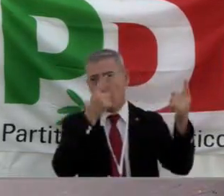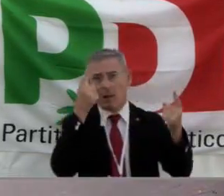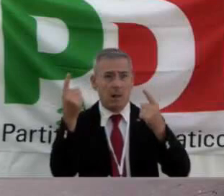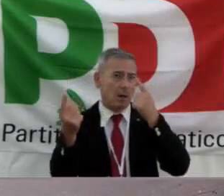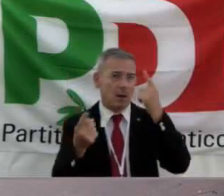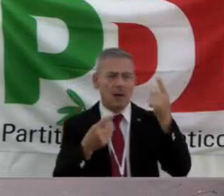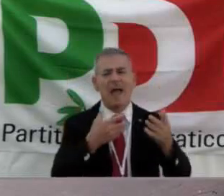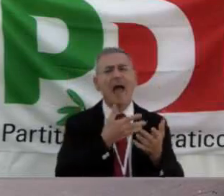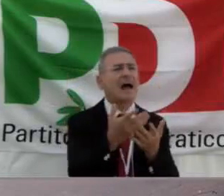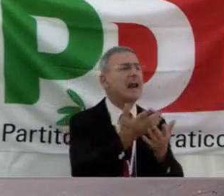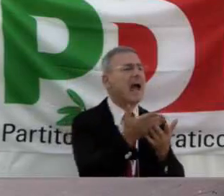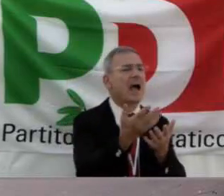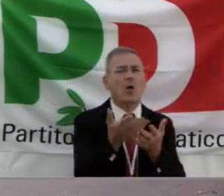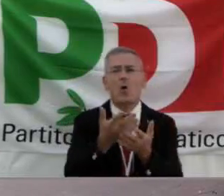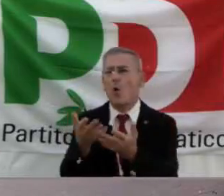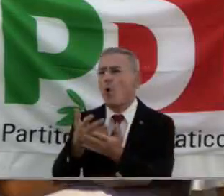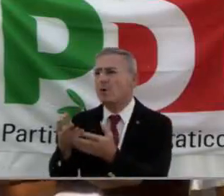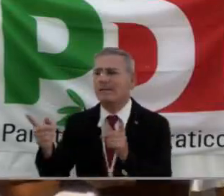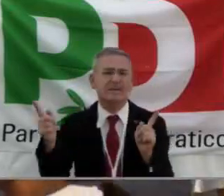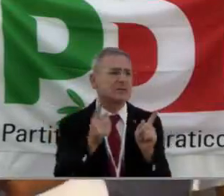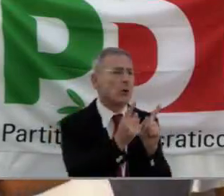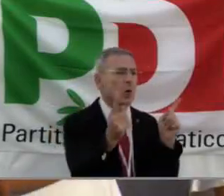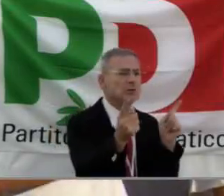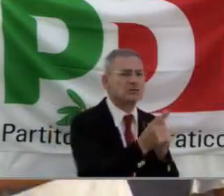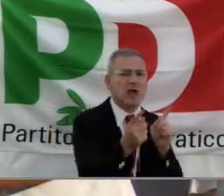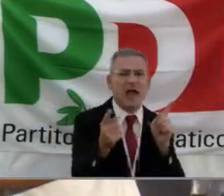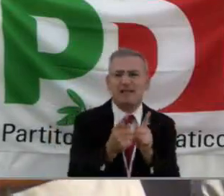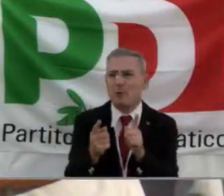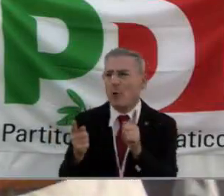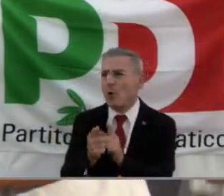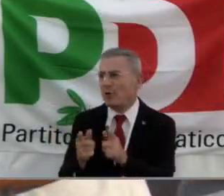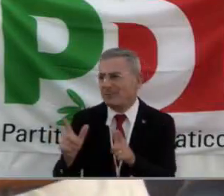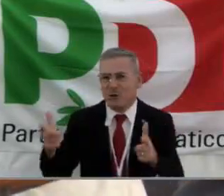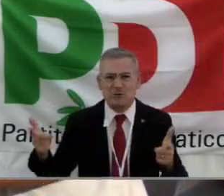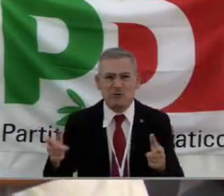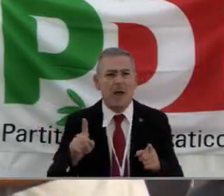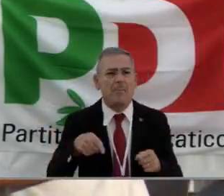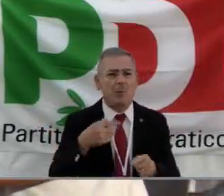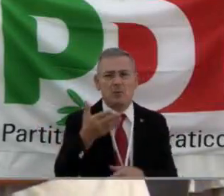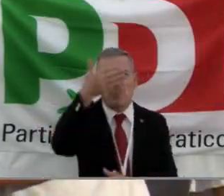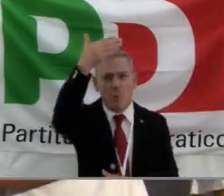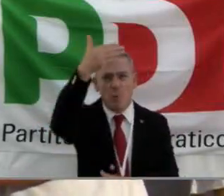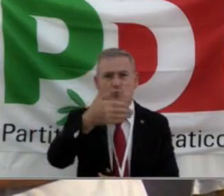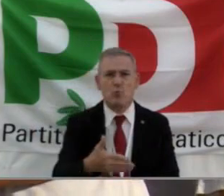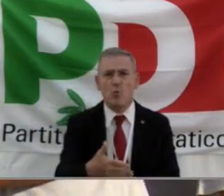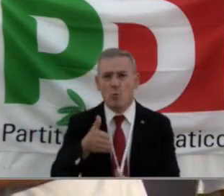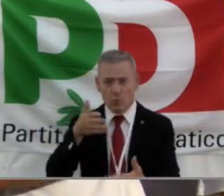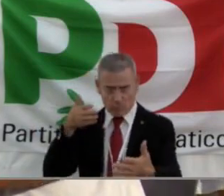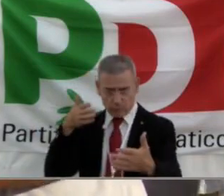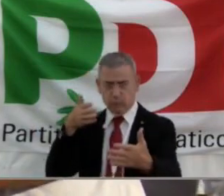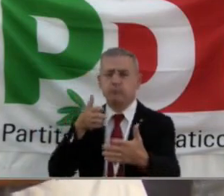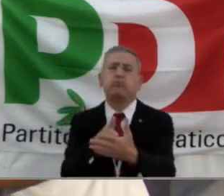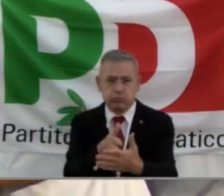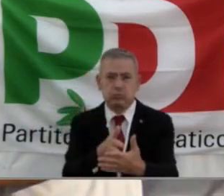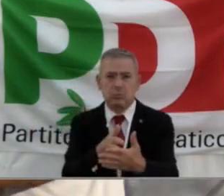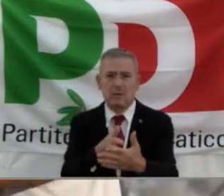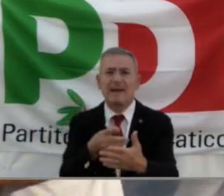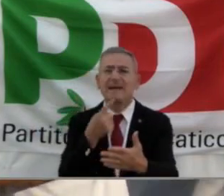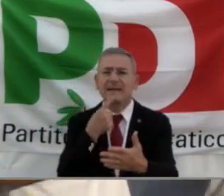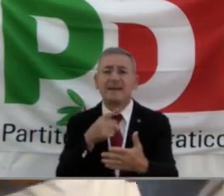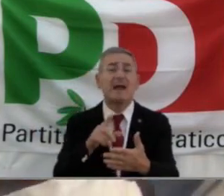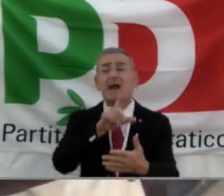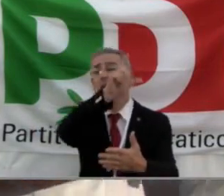racconta scorciatoie che non ci sono. E poi si va a sbattere contro il muro e va a sbattere contro il muro un